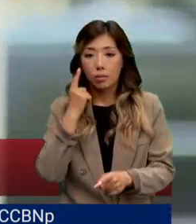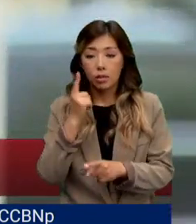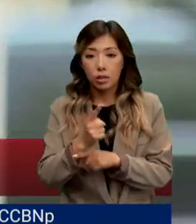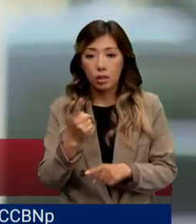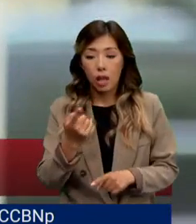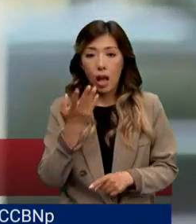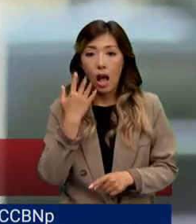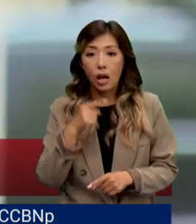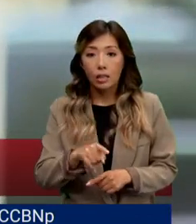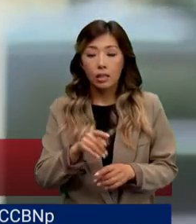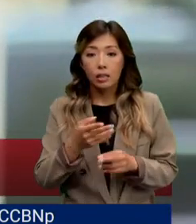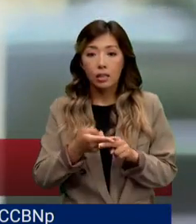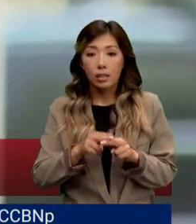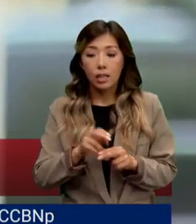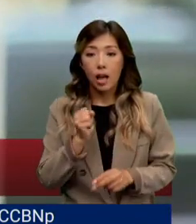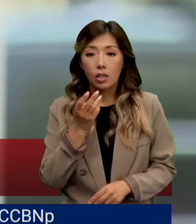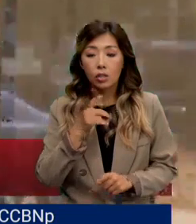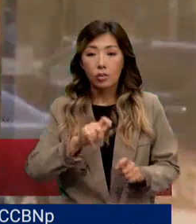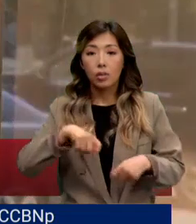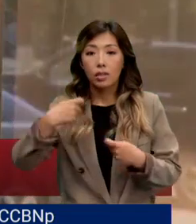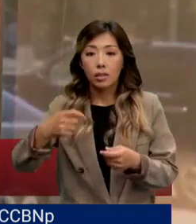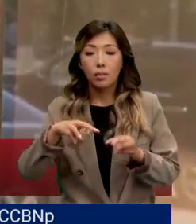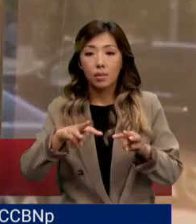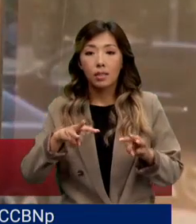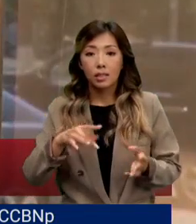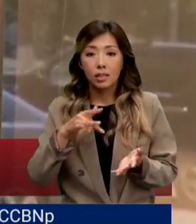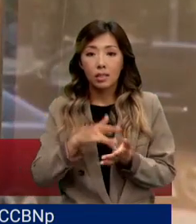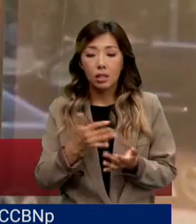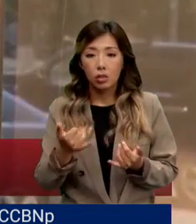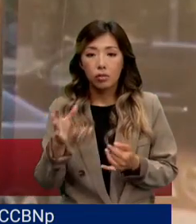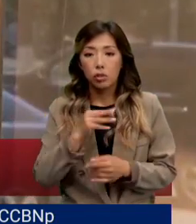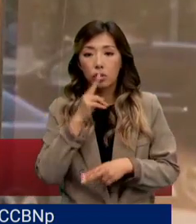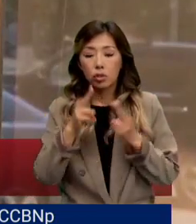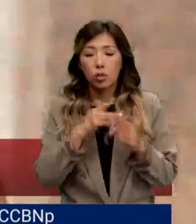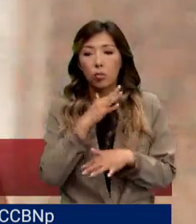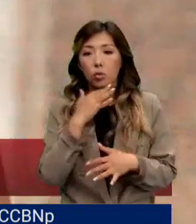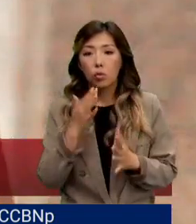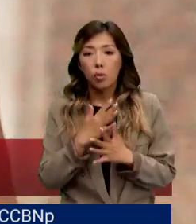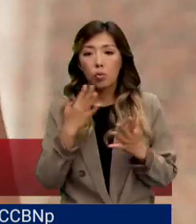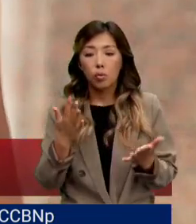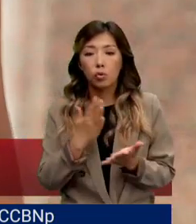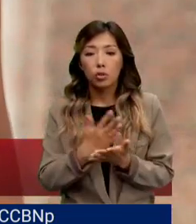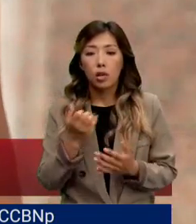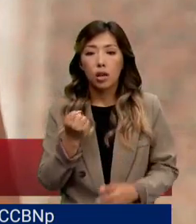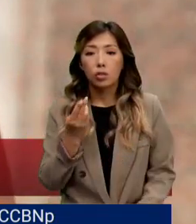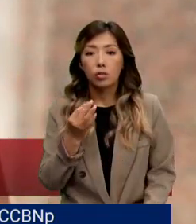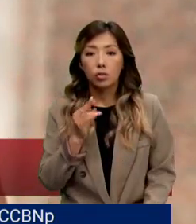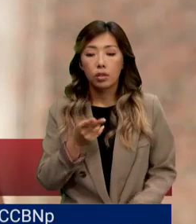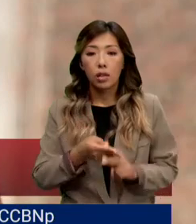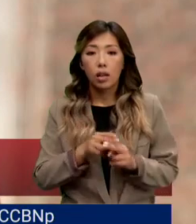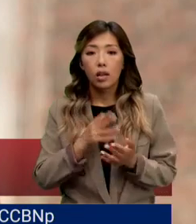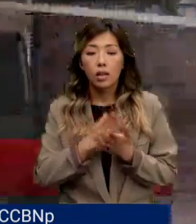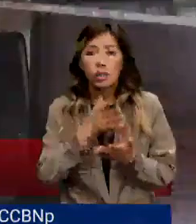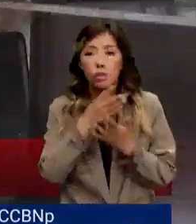передачи этой программы Министерству цифрового развития жалобы на «Ашек» участились, отмечают в Ассоциации. К примеру, по